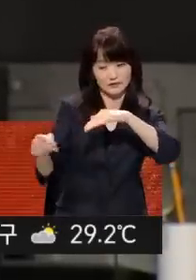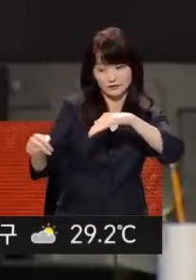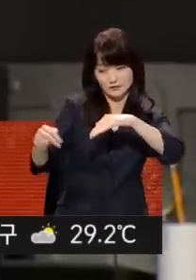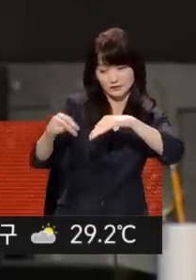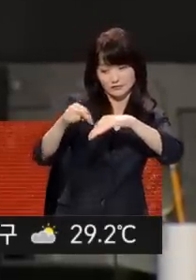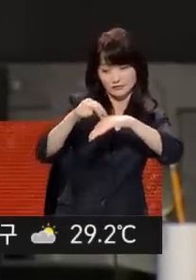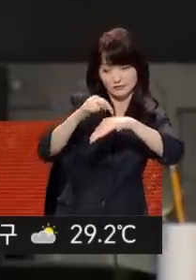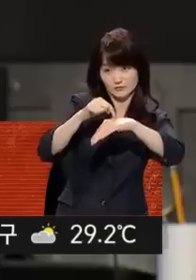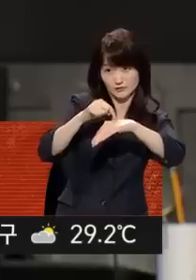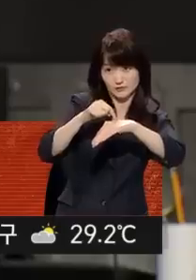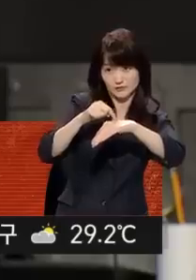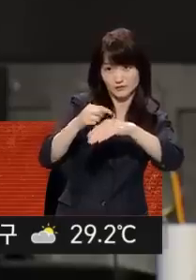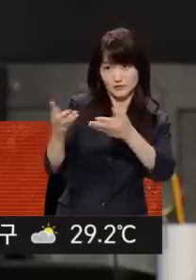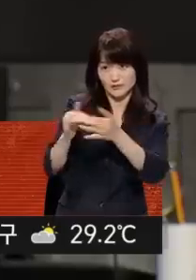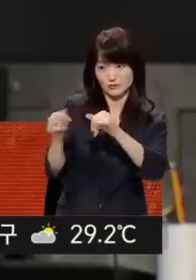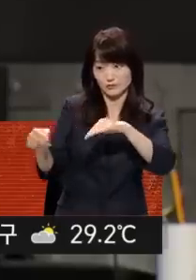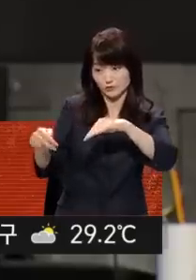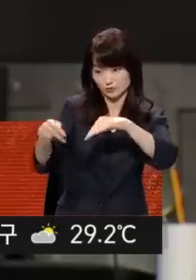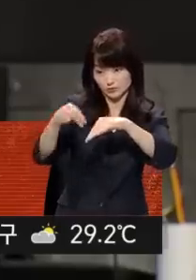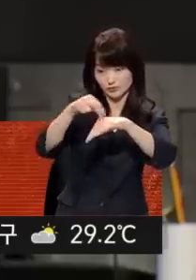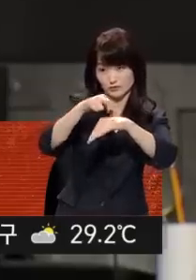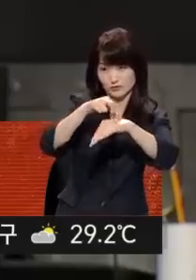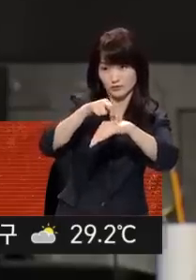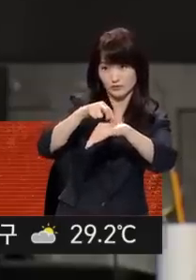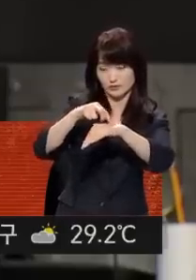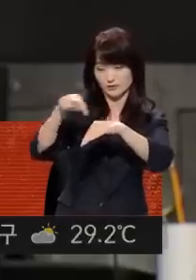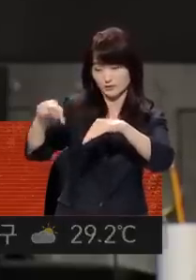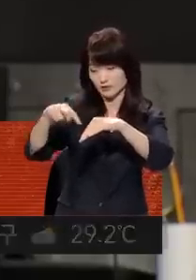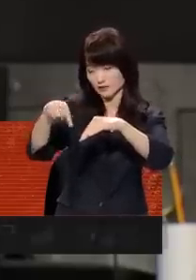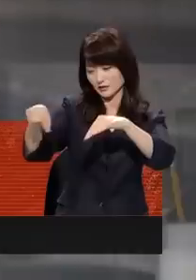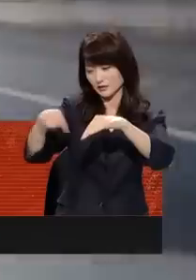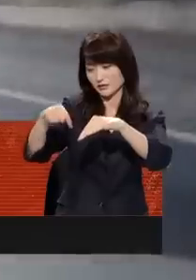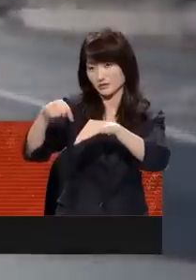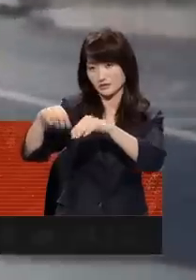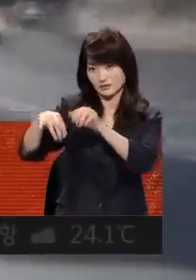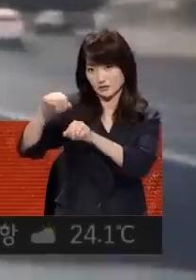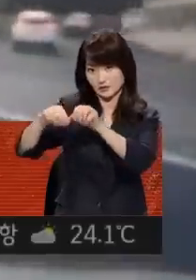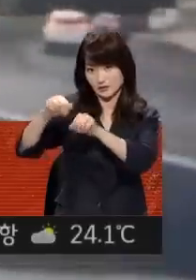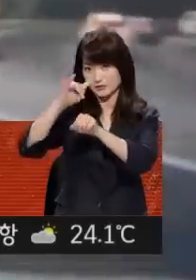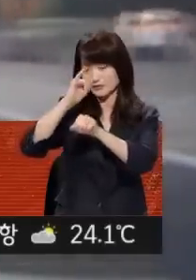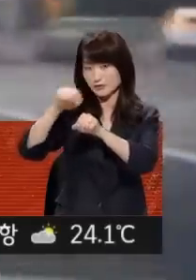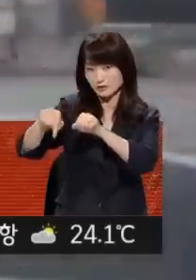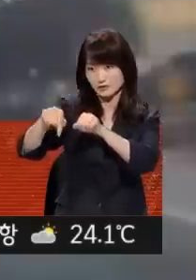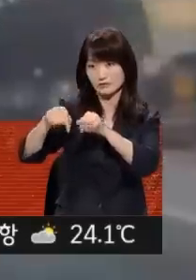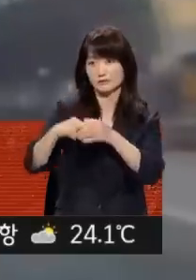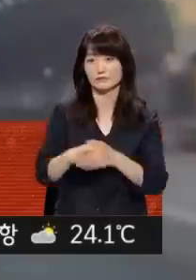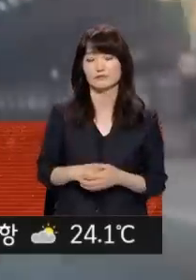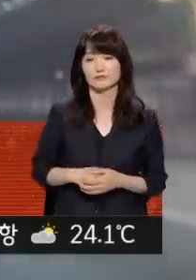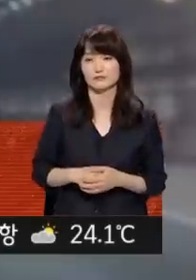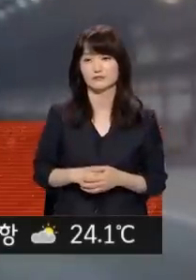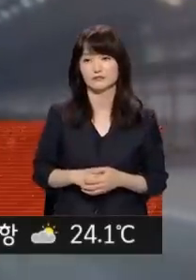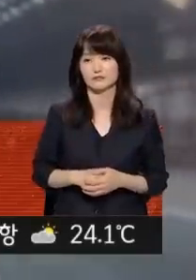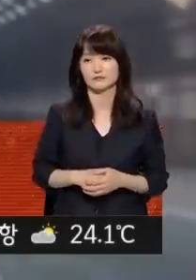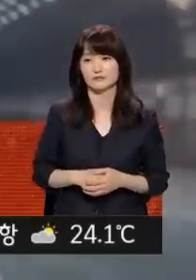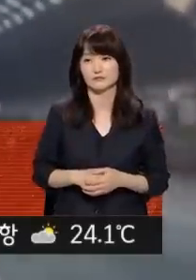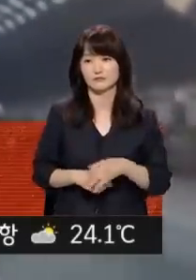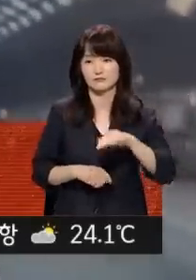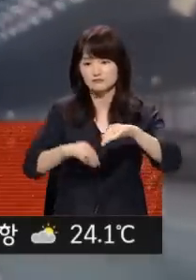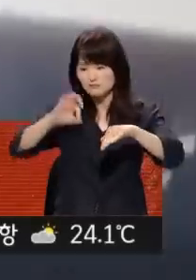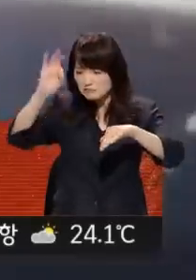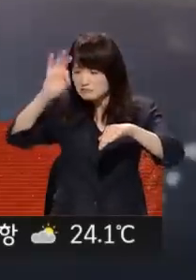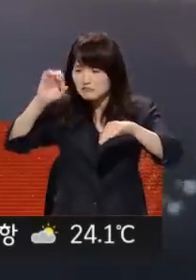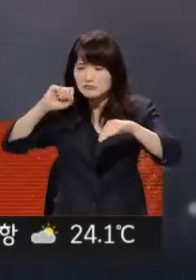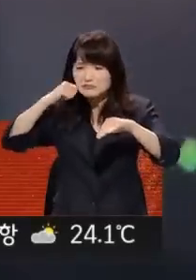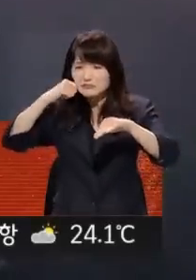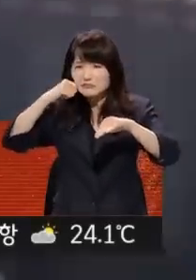일하는 분들을 올라가야 될 거 아니에요 그래서 사다리가 있다고 합니다 마련되어 있는 사다리가 근데 이게 찾기도 쉽지